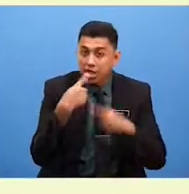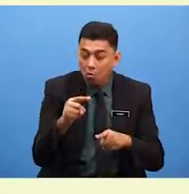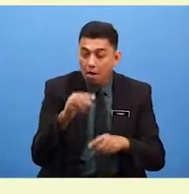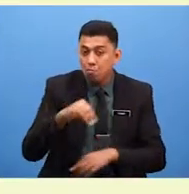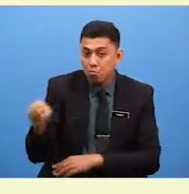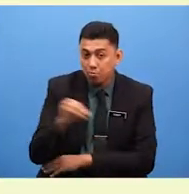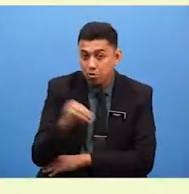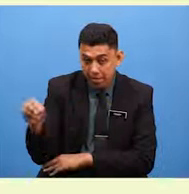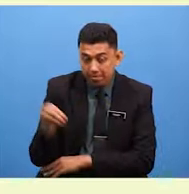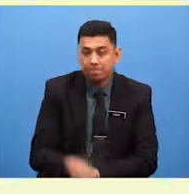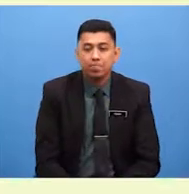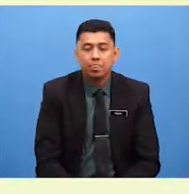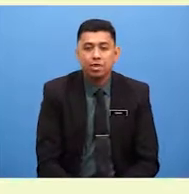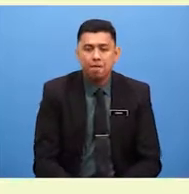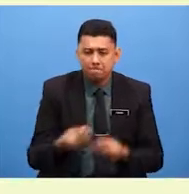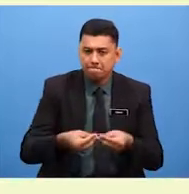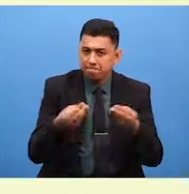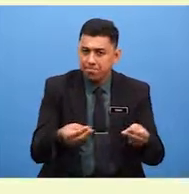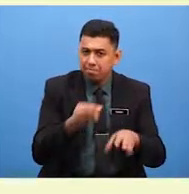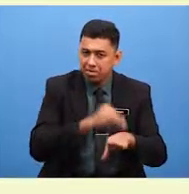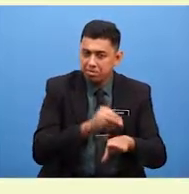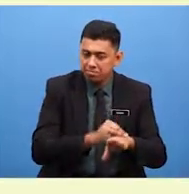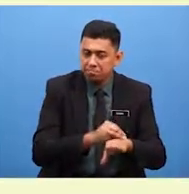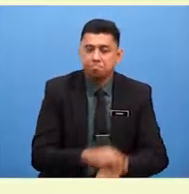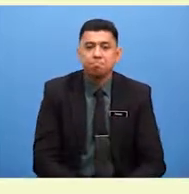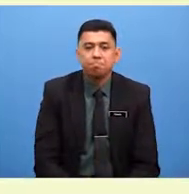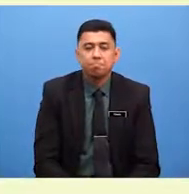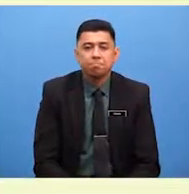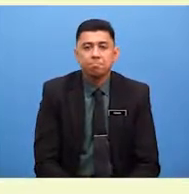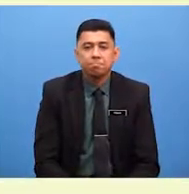jawab, murid-murid? Cikgu beri masa, ya.